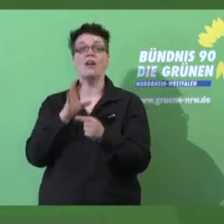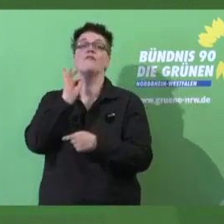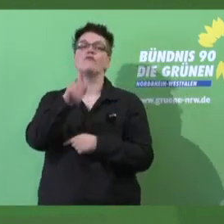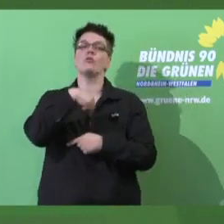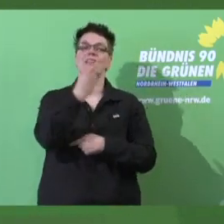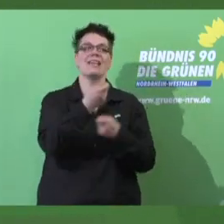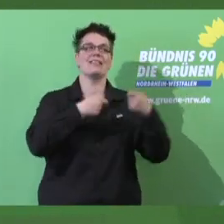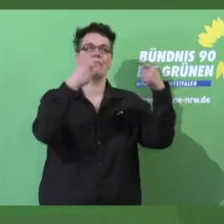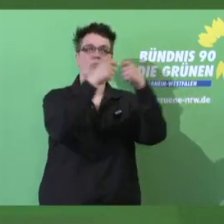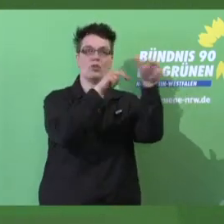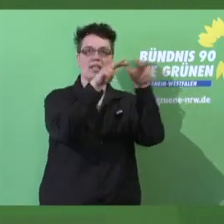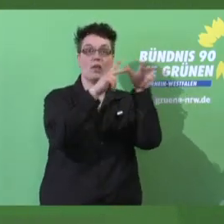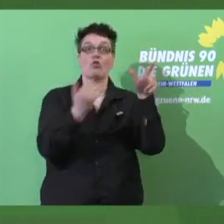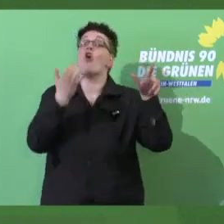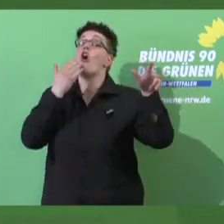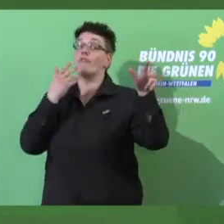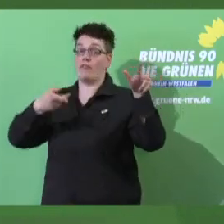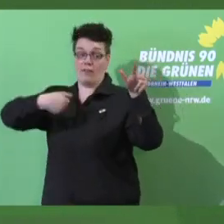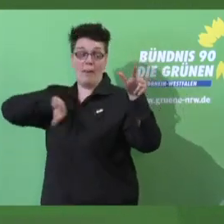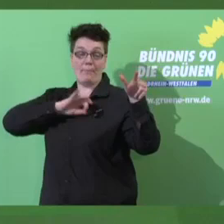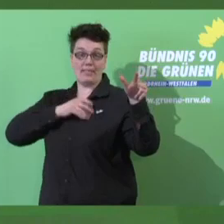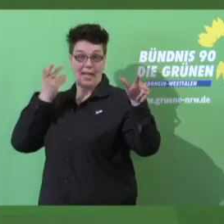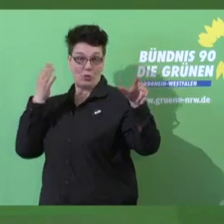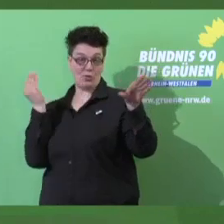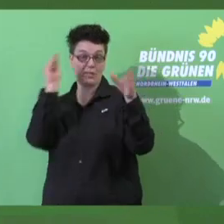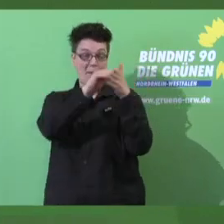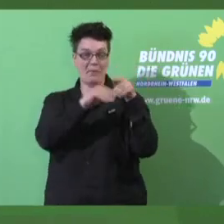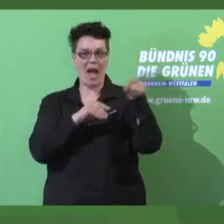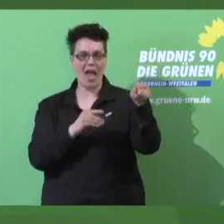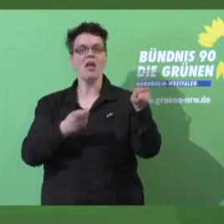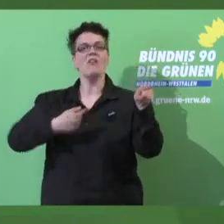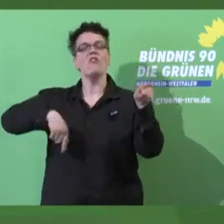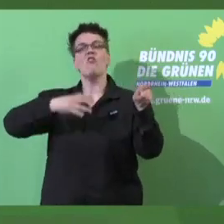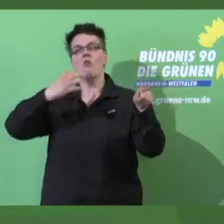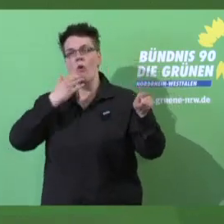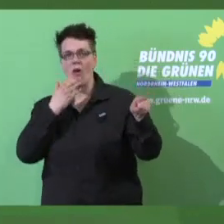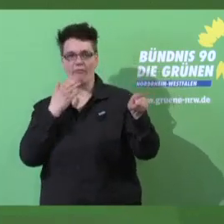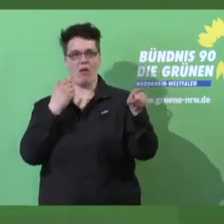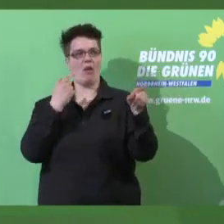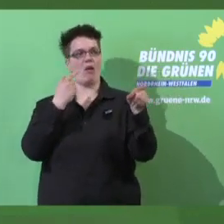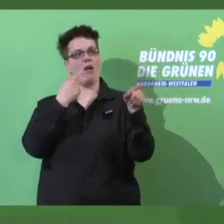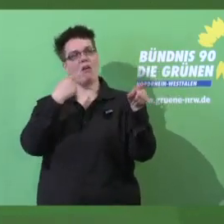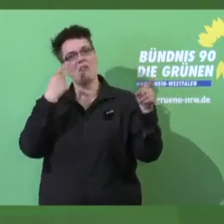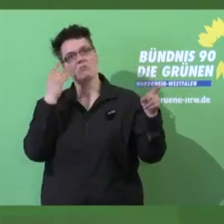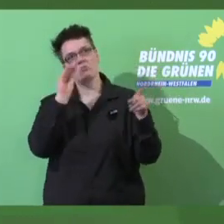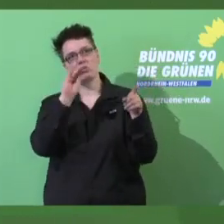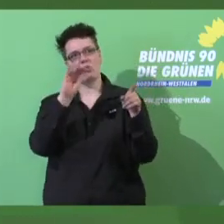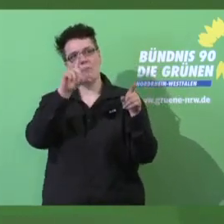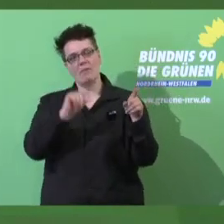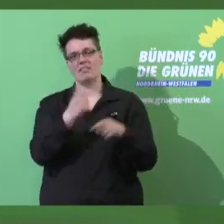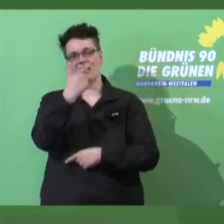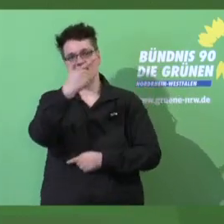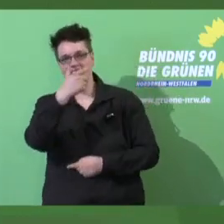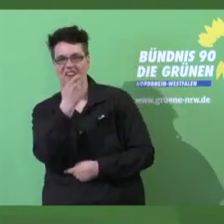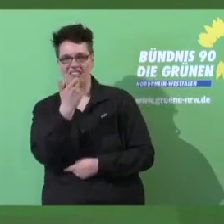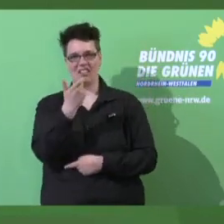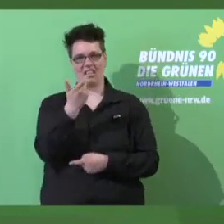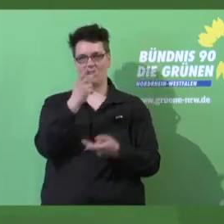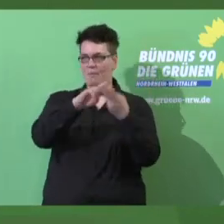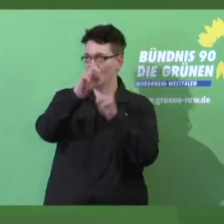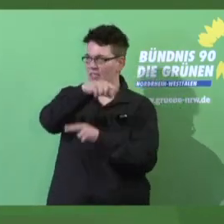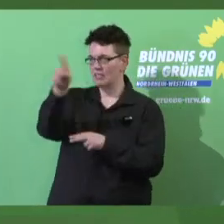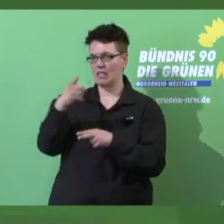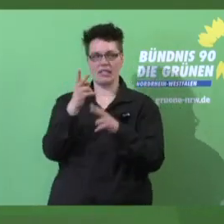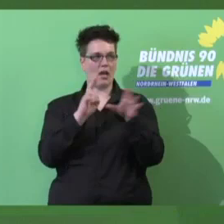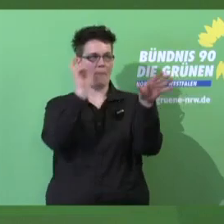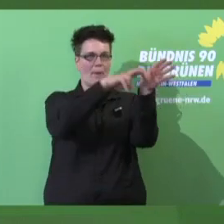Bundesregierung, hoffentlich mit grüner Beteiligung, für alle mindestens 20 gewählten künftigen grünen nordrhein-westfälischen MdBs und